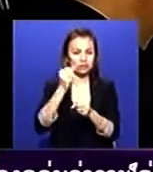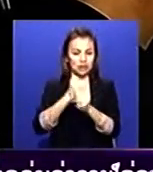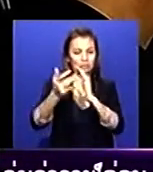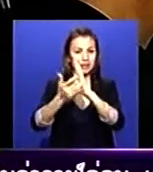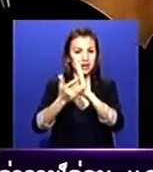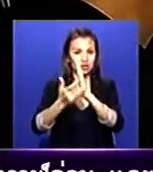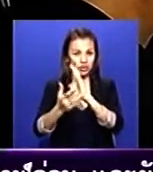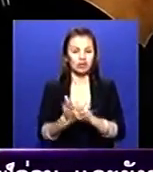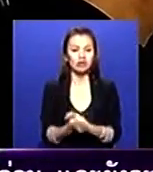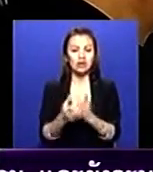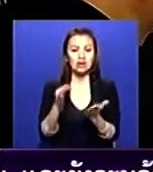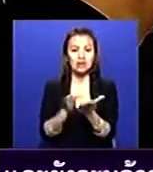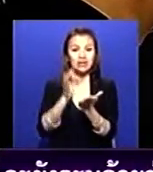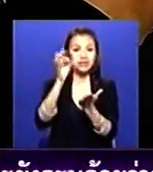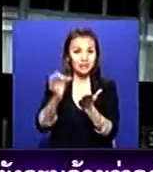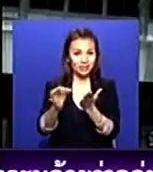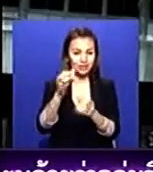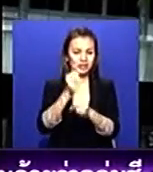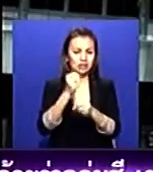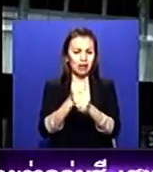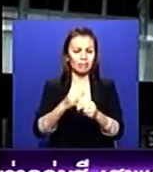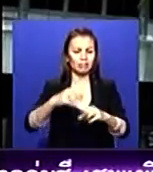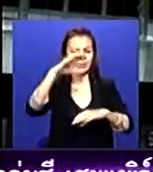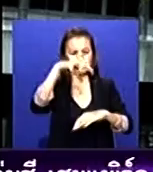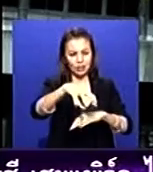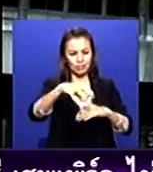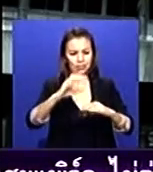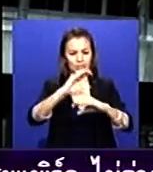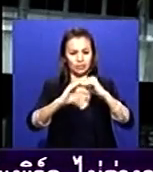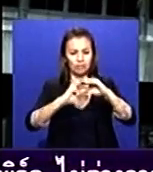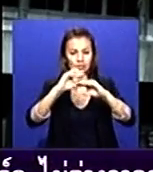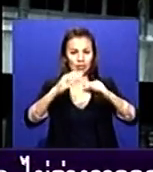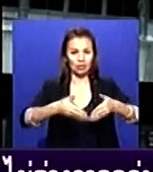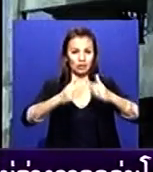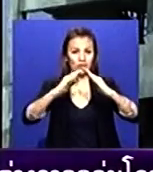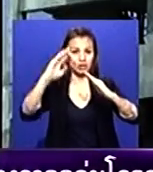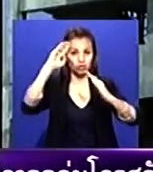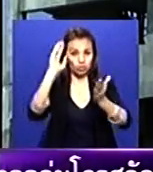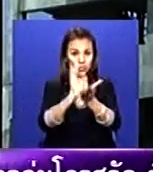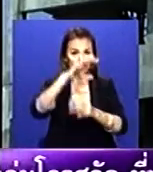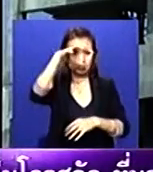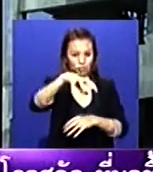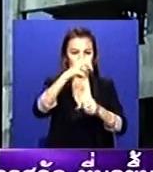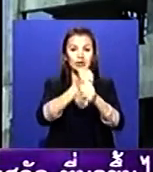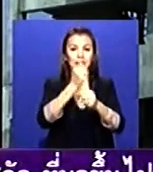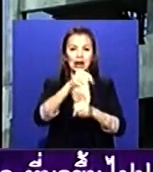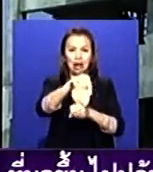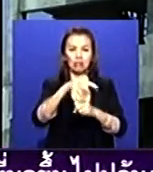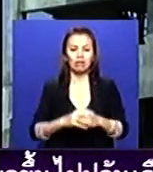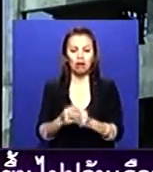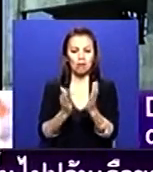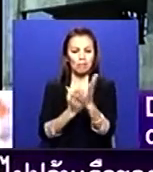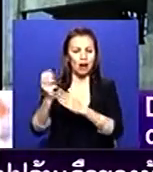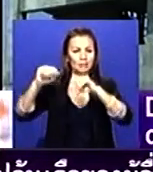กส์ว่าการจัดจ้างโครงการก่อสร้างโรงพักสมัยรัฐบาลนายอภิสิทธิ์เวชชาชีวะไม่ถูกต้องเนื่องจากเป็นการขัดมติคณะรัฐม